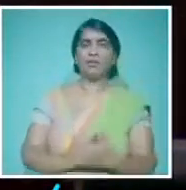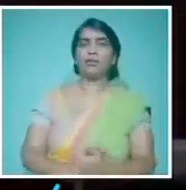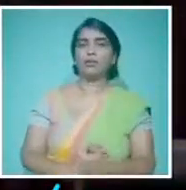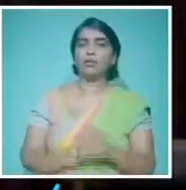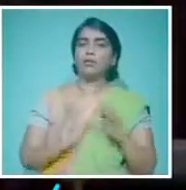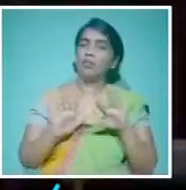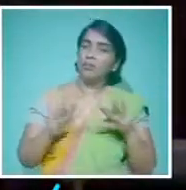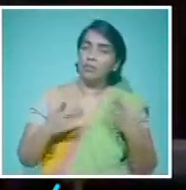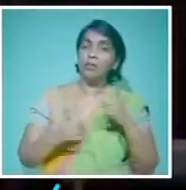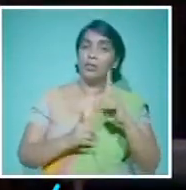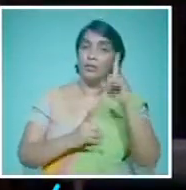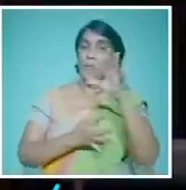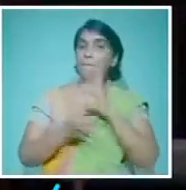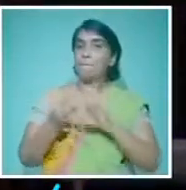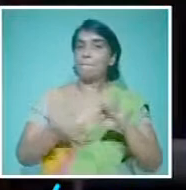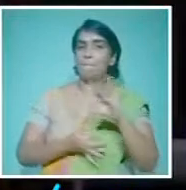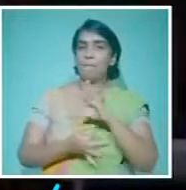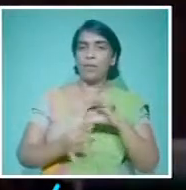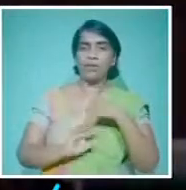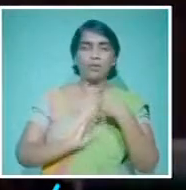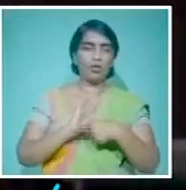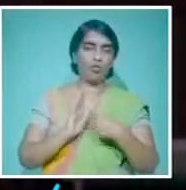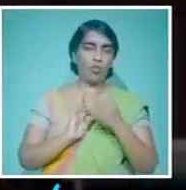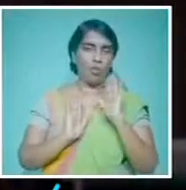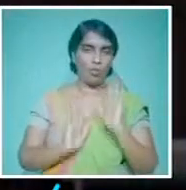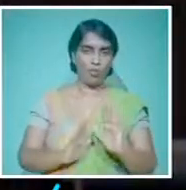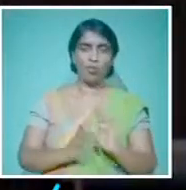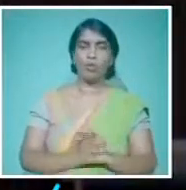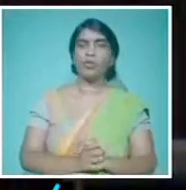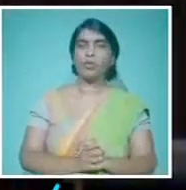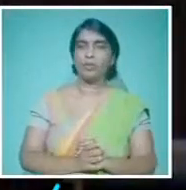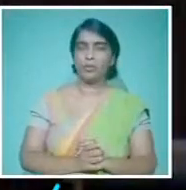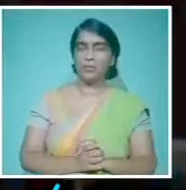Munawa karan na praja tantra bade rata tulati eno ni.